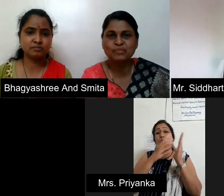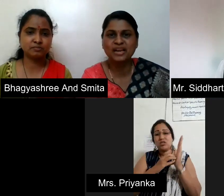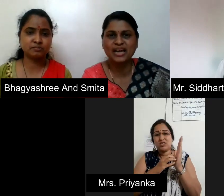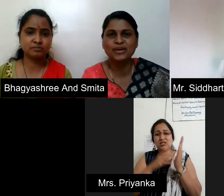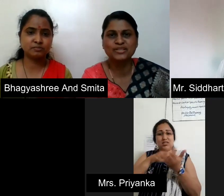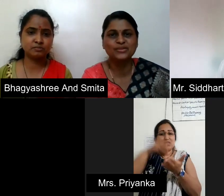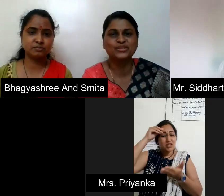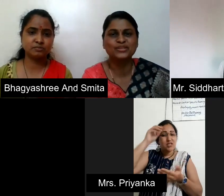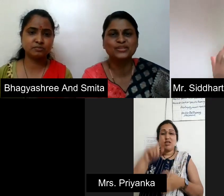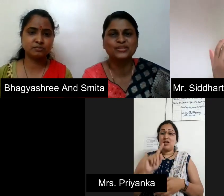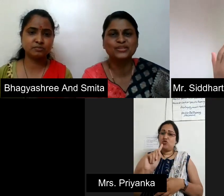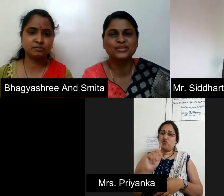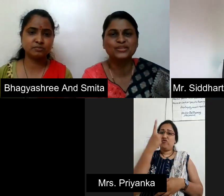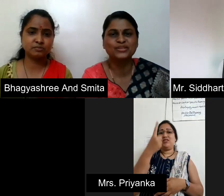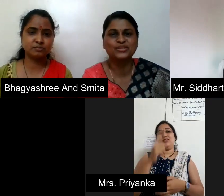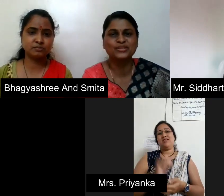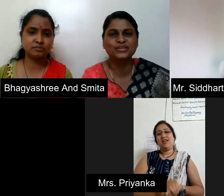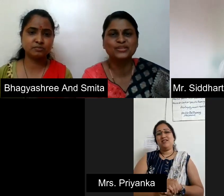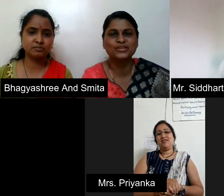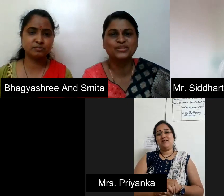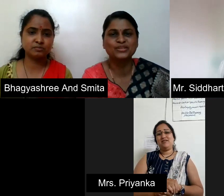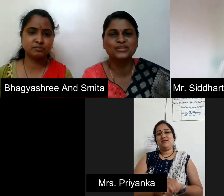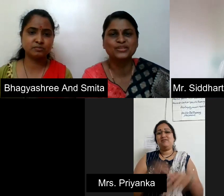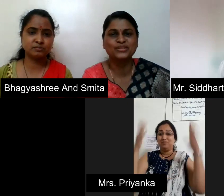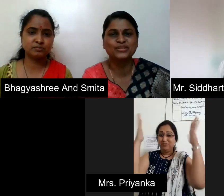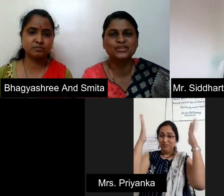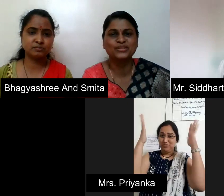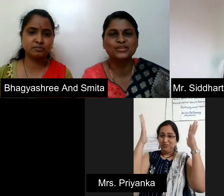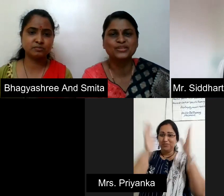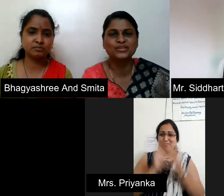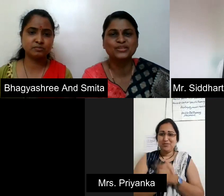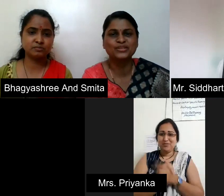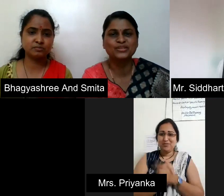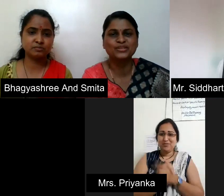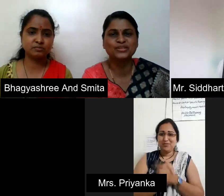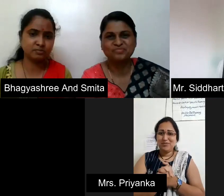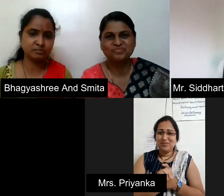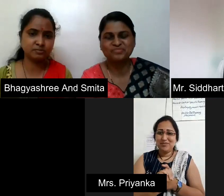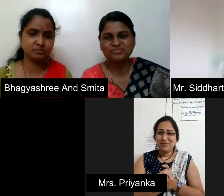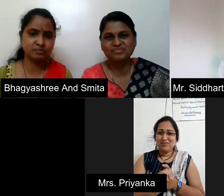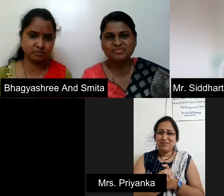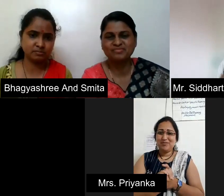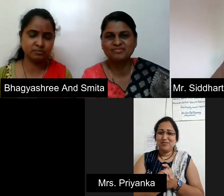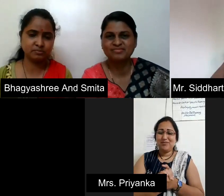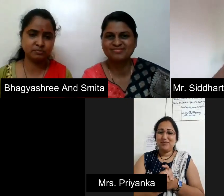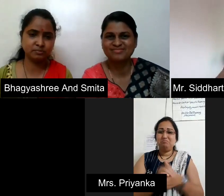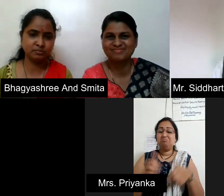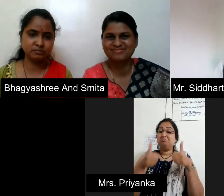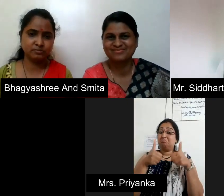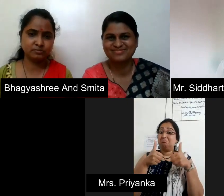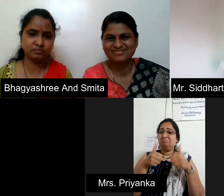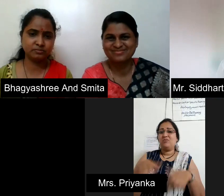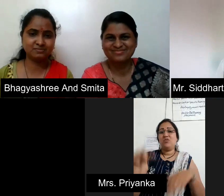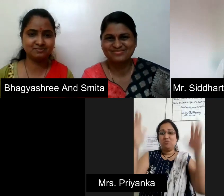क्लास भी मिला है सर। अरे क्या बात है, बहुत बहुत उत्तम उत्तम। भाग्यश्री जी, बहुत बहुत बहुत